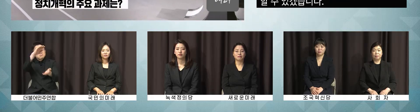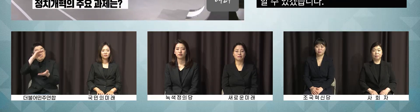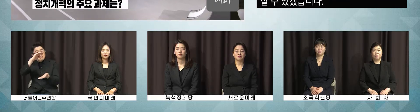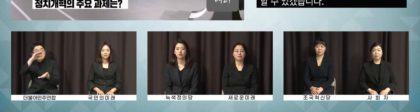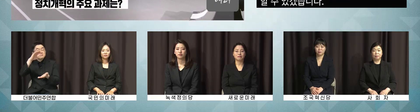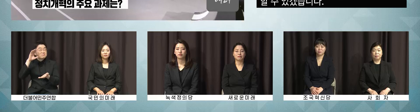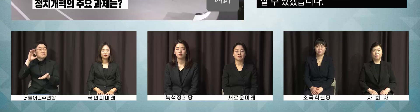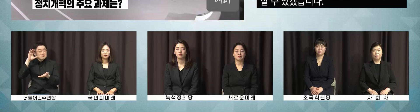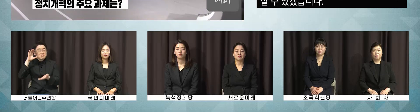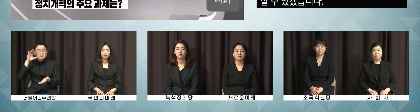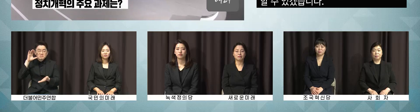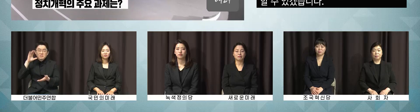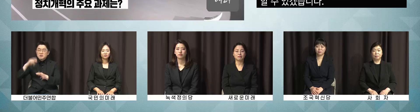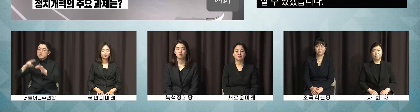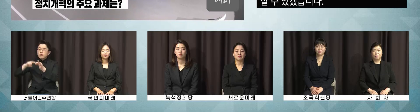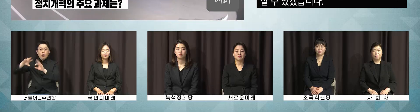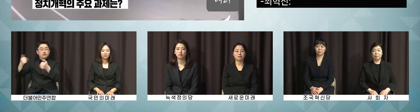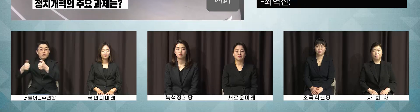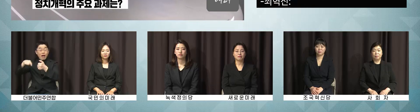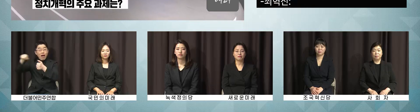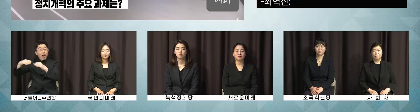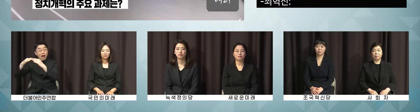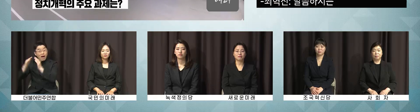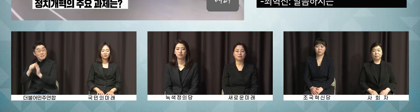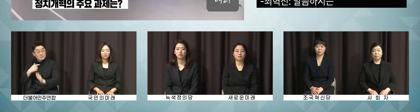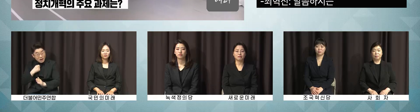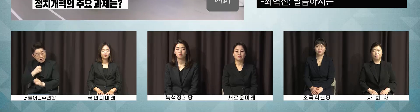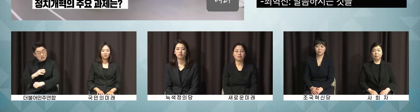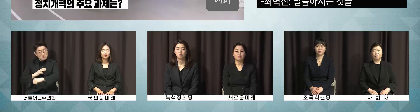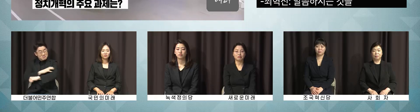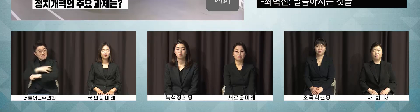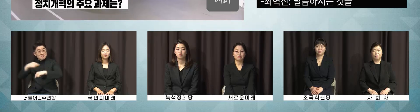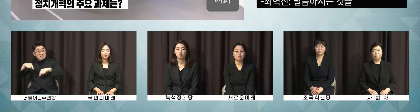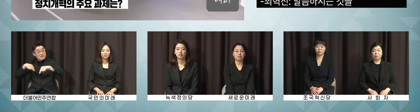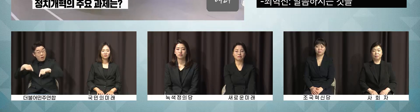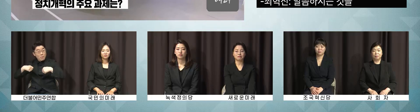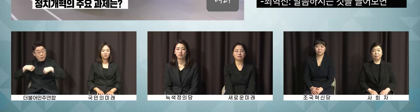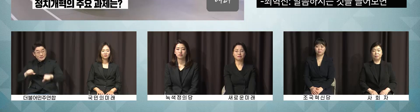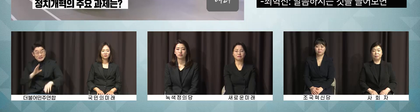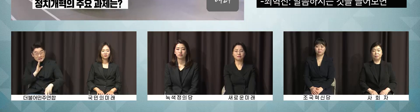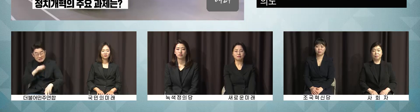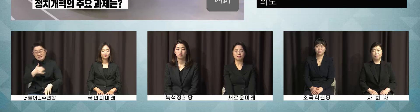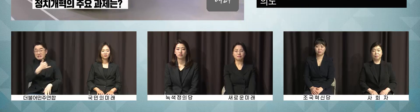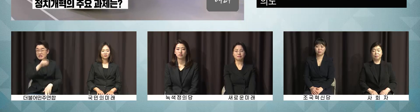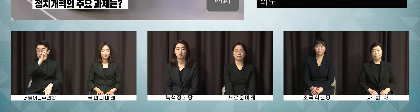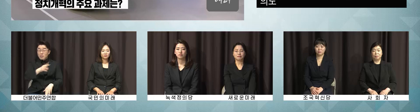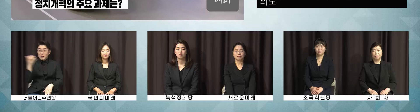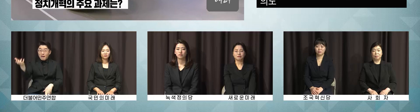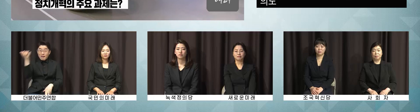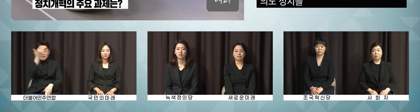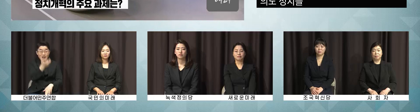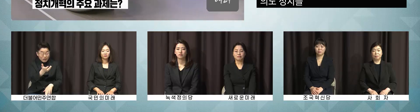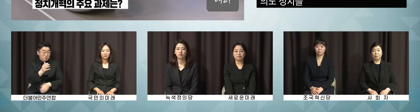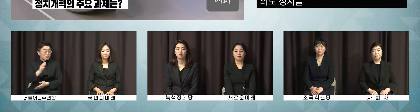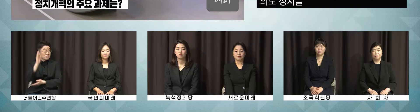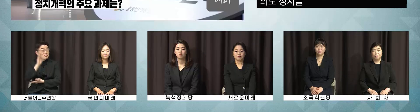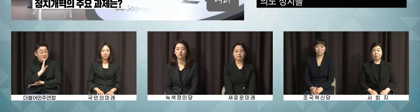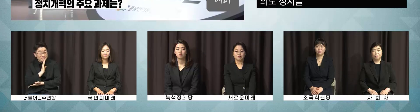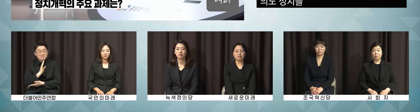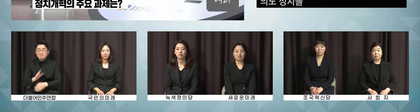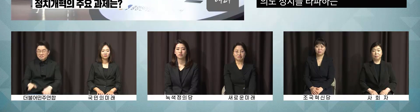들어보면 어쨌든 여의도 정치를 타파한다라는 것, 특권을 내려놓는다라는 것이 이제 세종시로 간다. 그 얘기 정도로